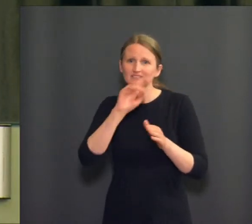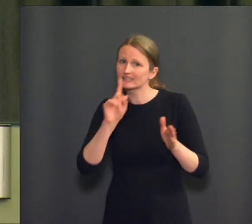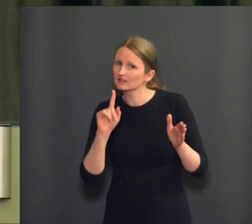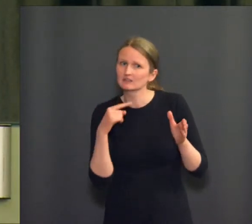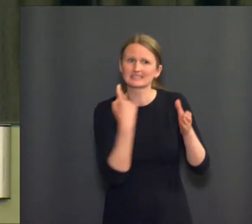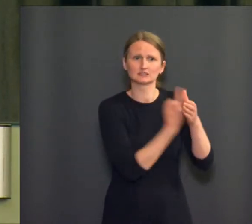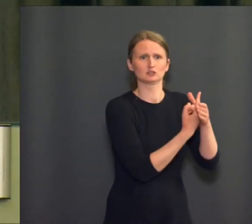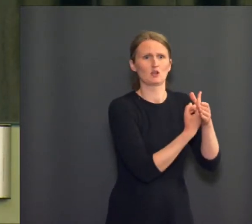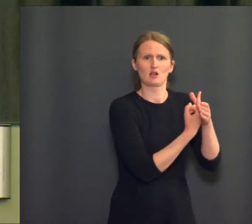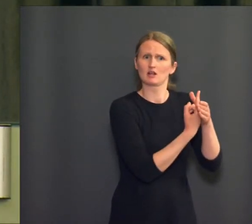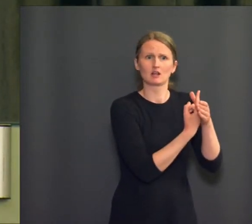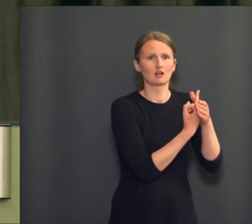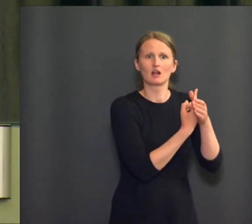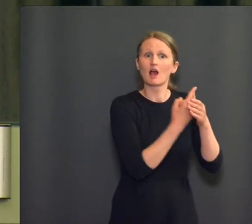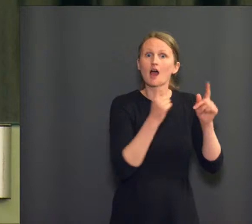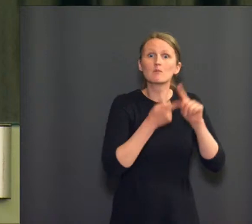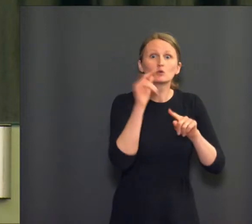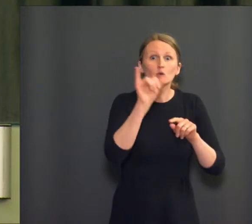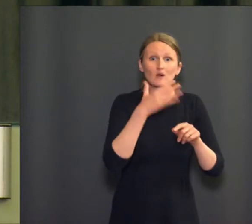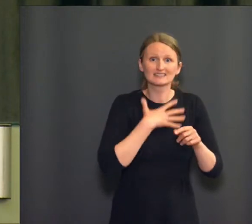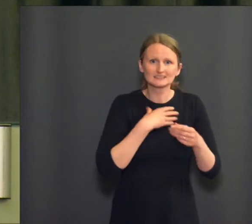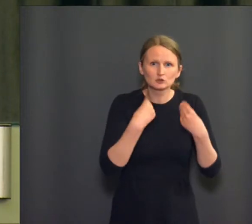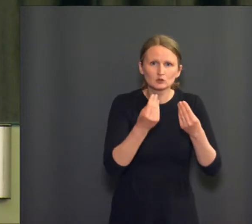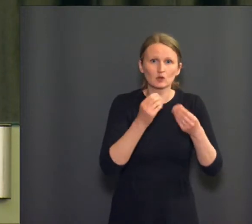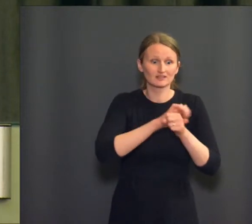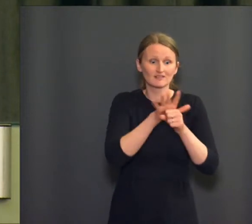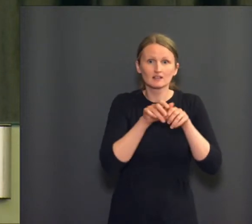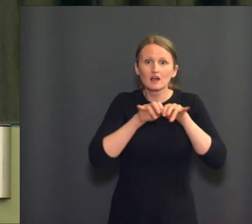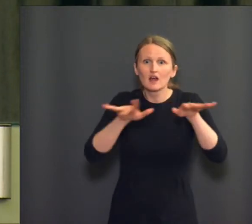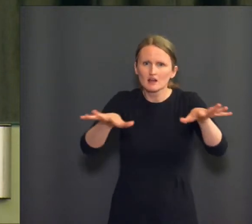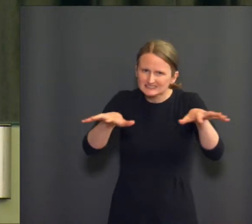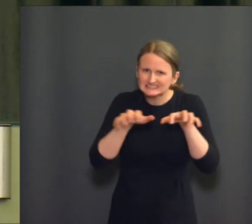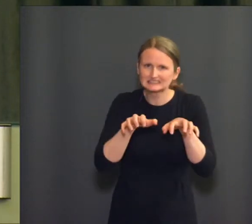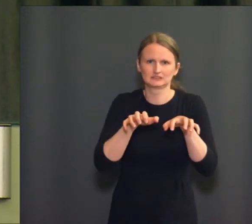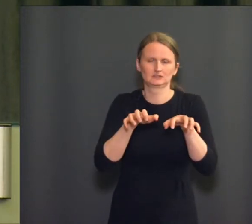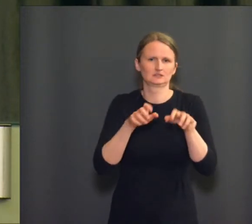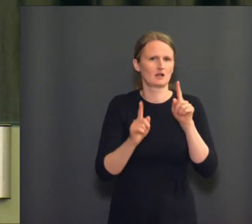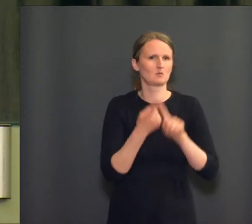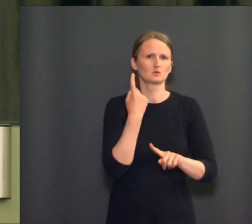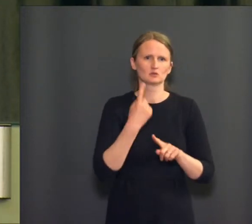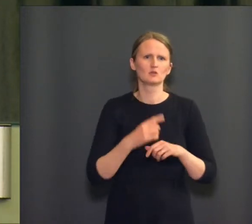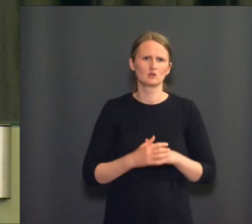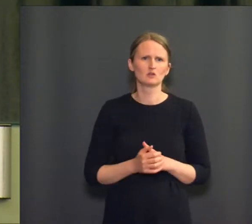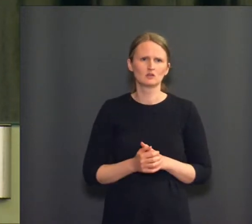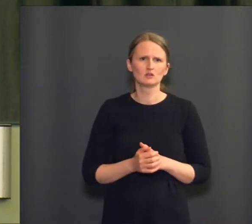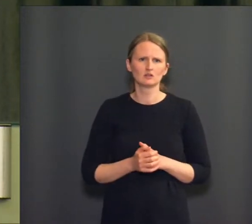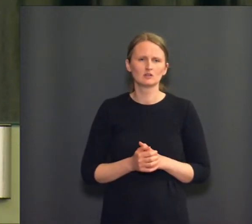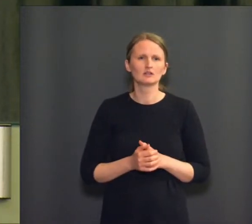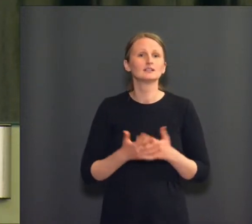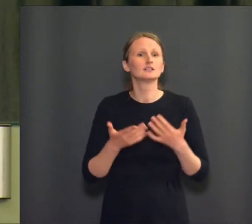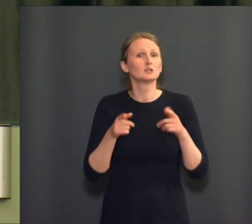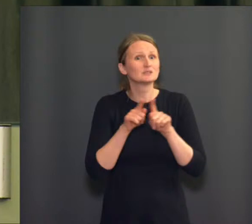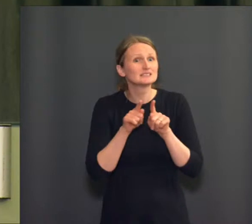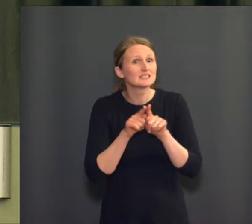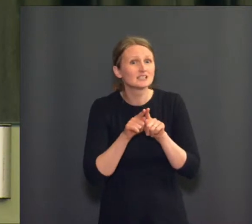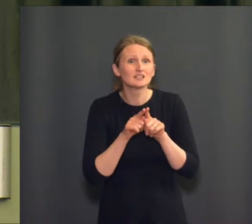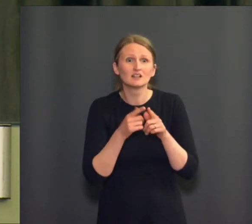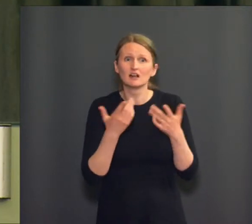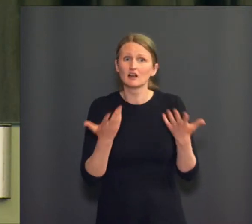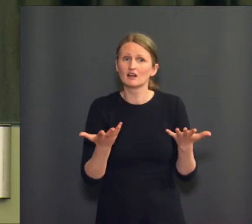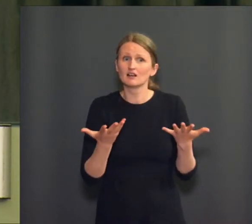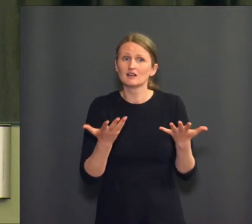chaque contamination pour aller un pas plus loin. Et ce qu'on appelle le suivi de contact reste donc ici de la plus haute